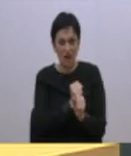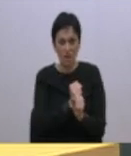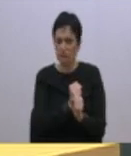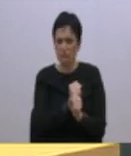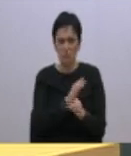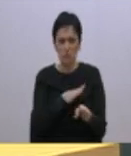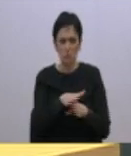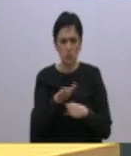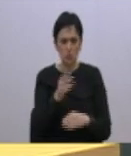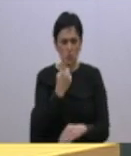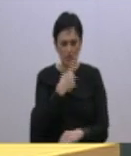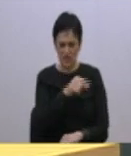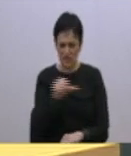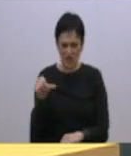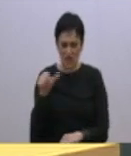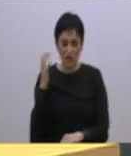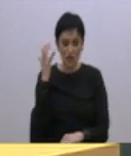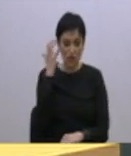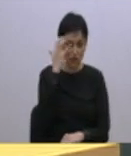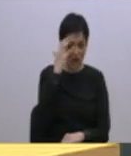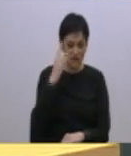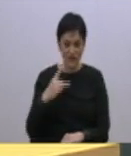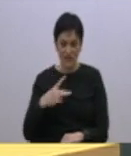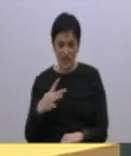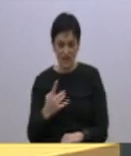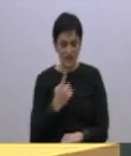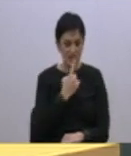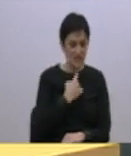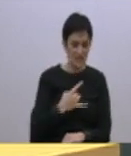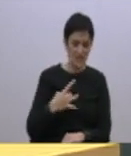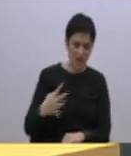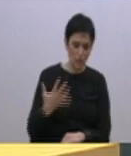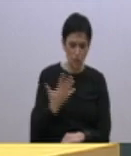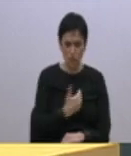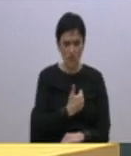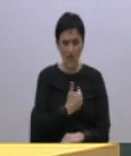sruliad salsahad, șavi tetrze, citlit tetrze tugnebot.